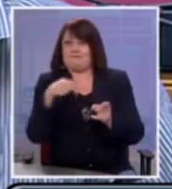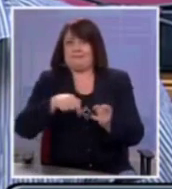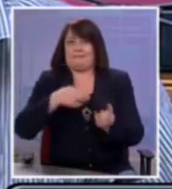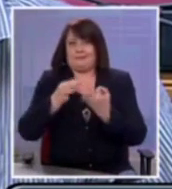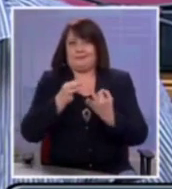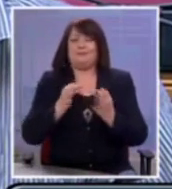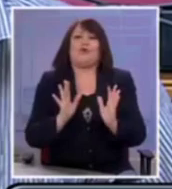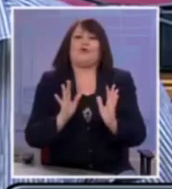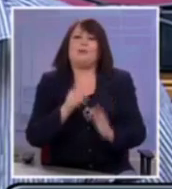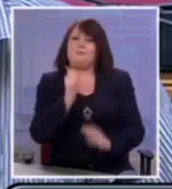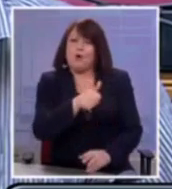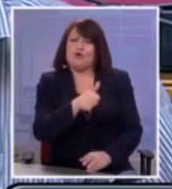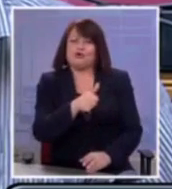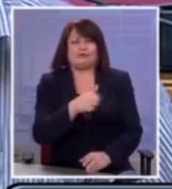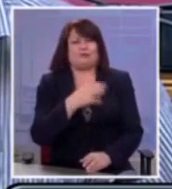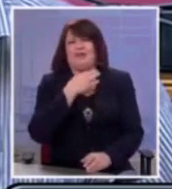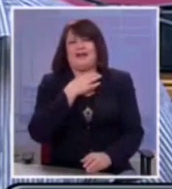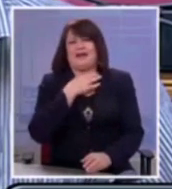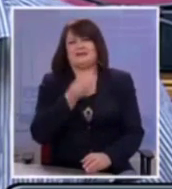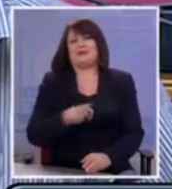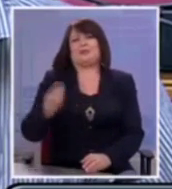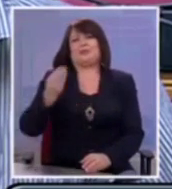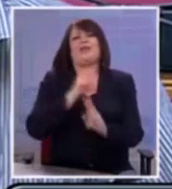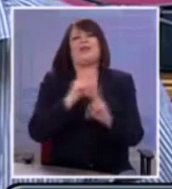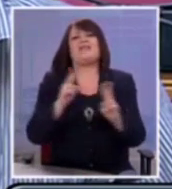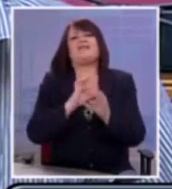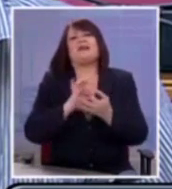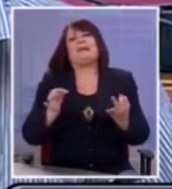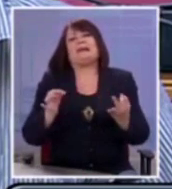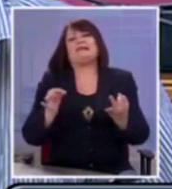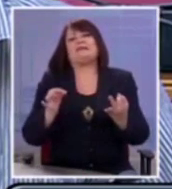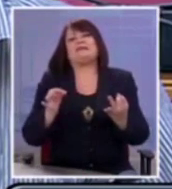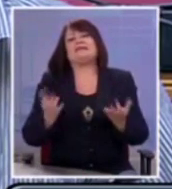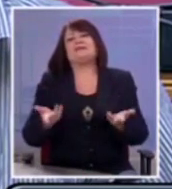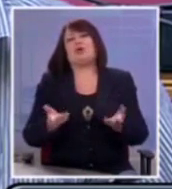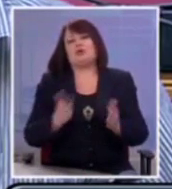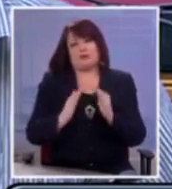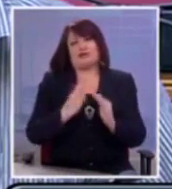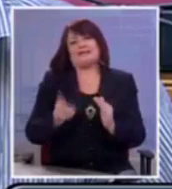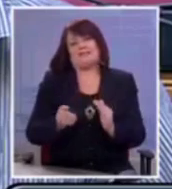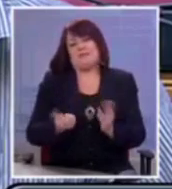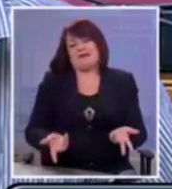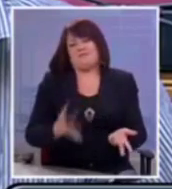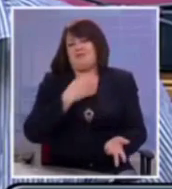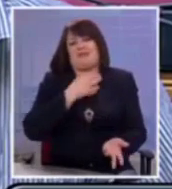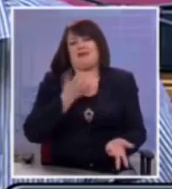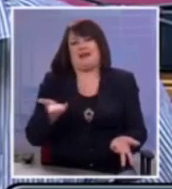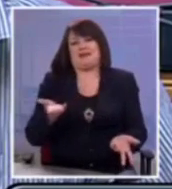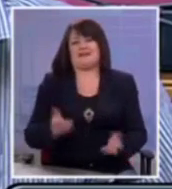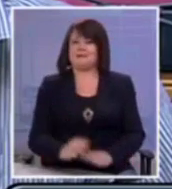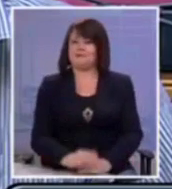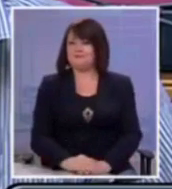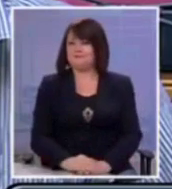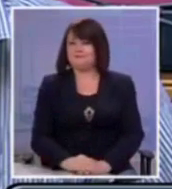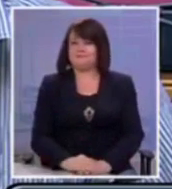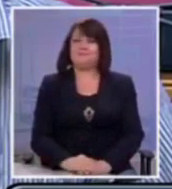εδώ. Άρα περιττεύουν οι διευκρινήσεις περί μη άρσης της ασυλίας σας. Μάλλον